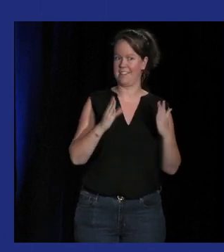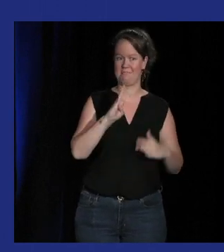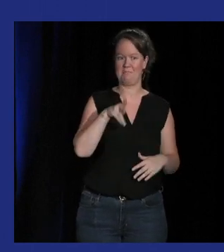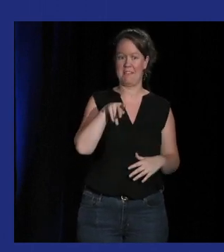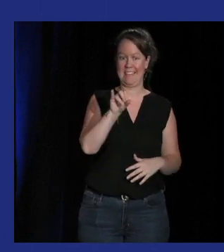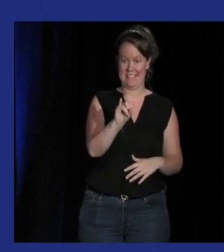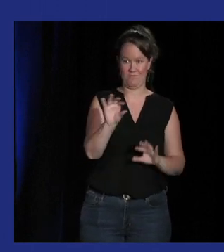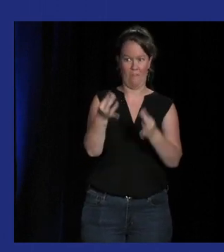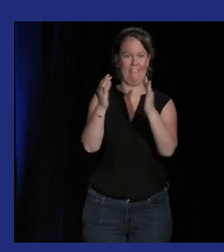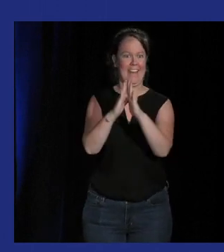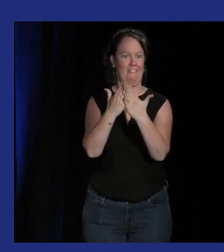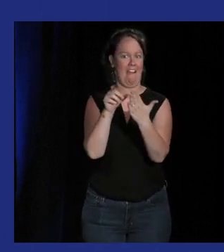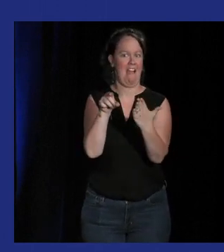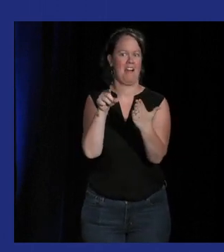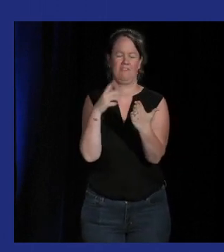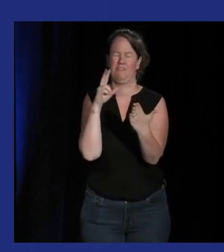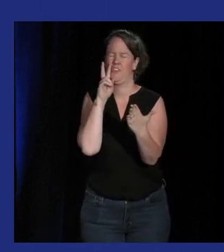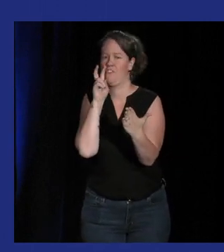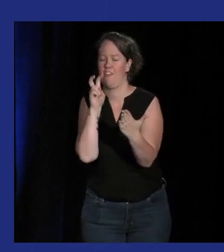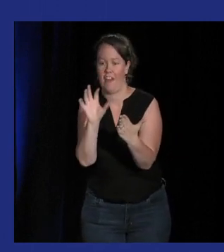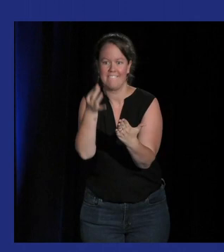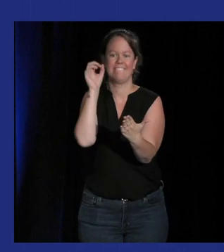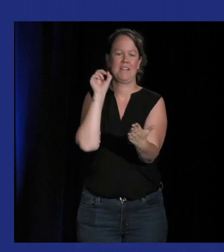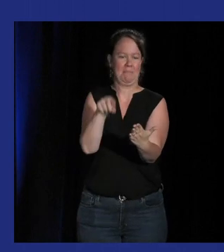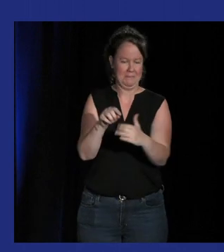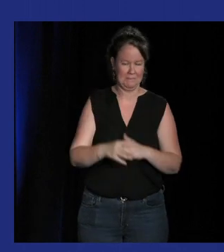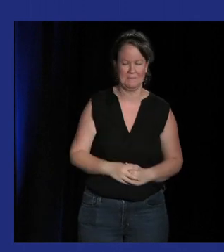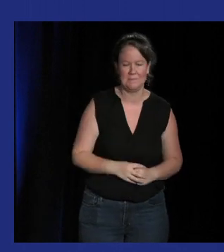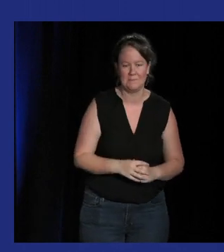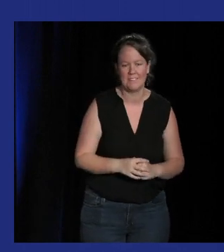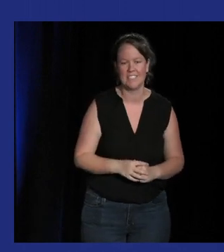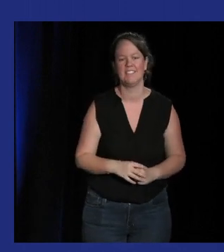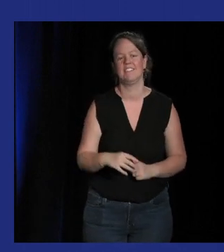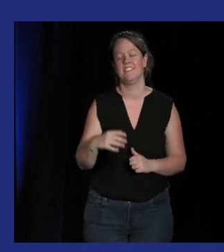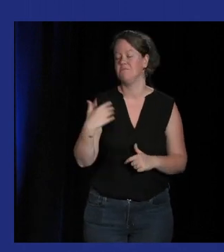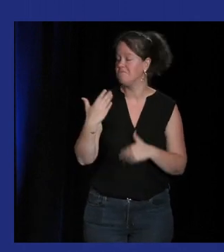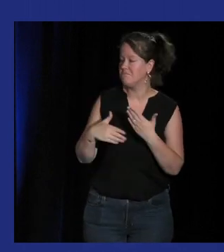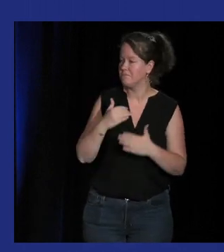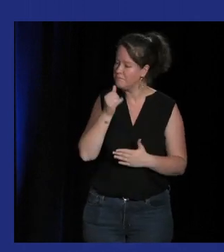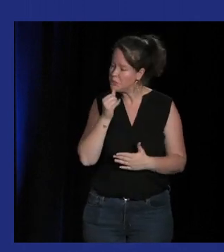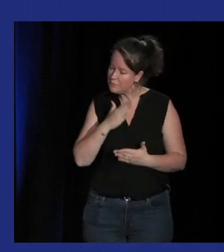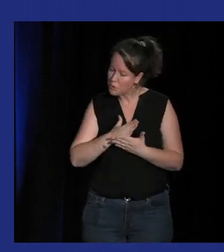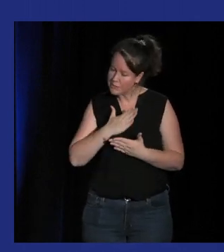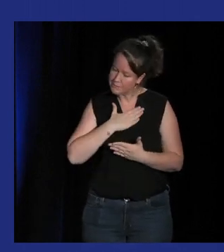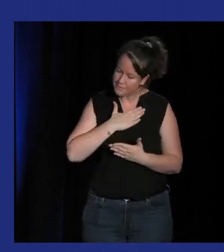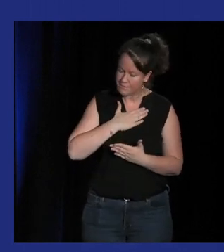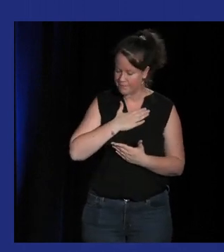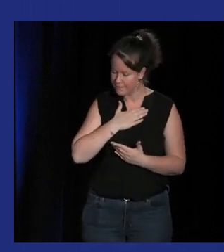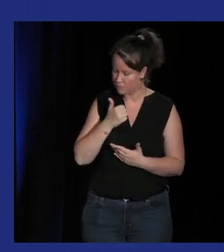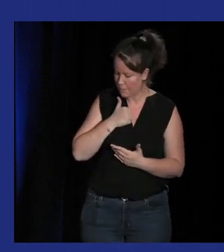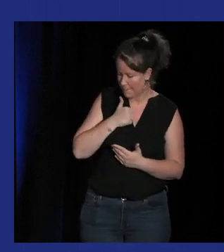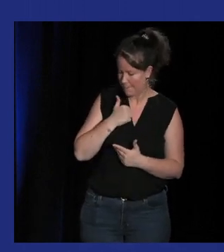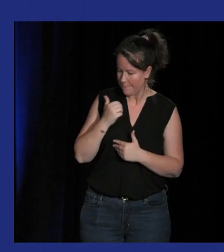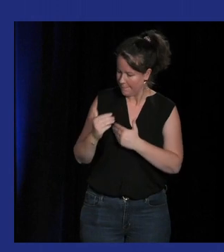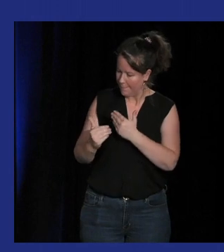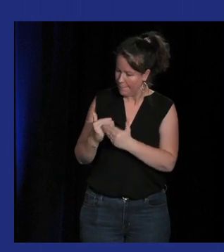bouquins avec un trouvables ailleurs et en fait de fil en aiguille donc en faisant des petits projets j'ai j'ai réussi à décrocher des boulots dans des